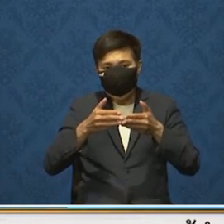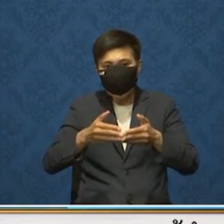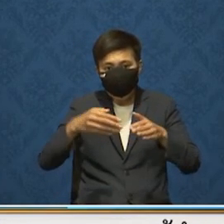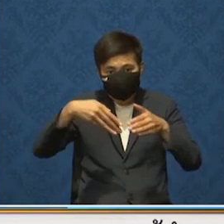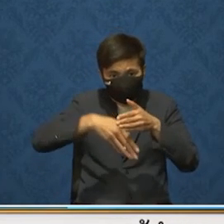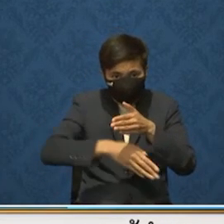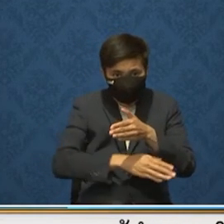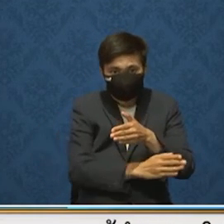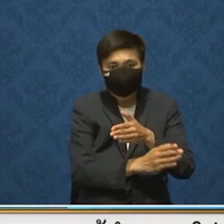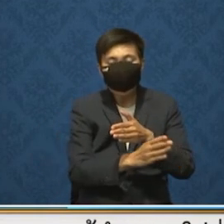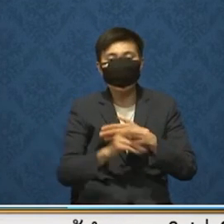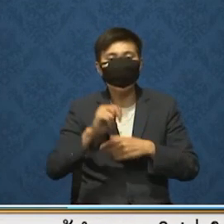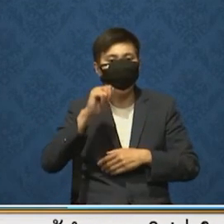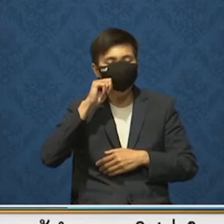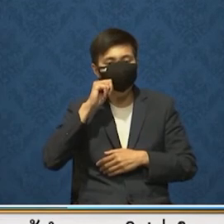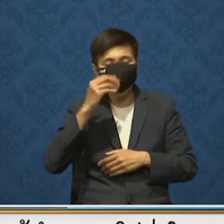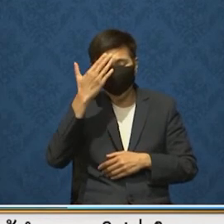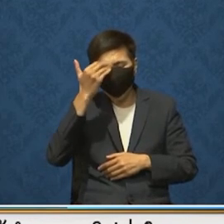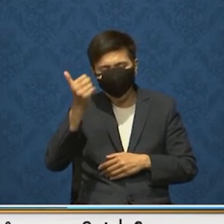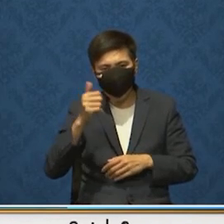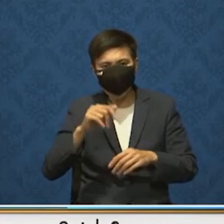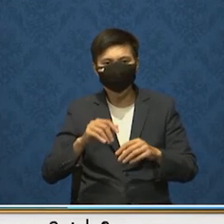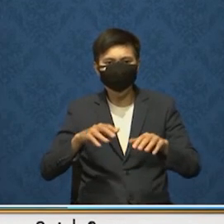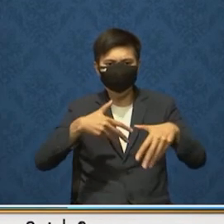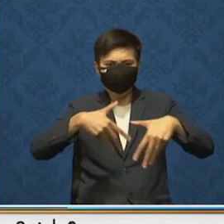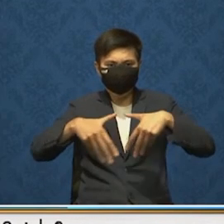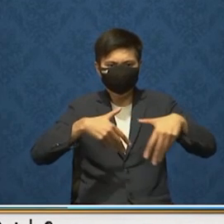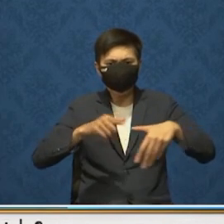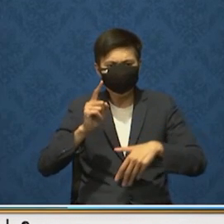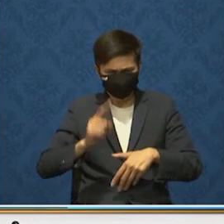เพาะวพี่นปั Buddhaมีควจะเป็ทตองได้ลประหณ